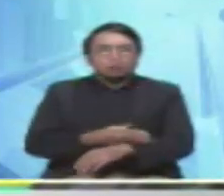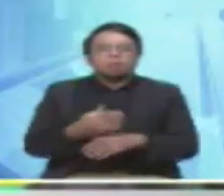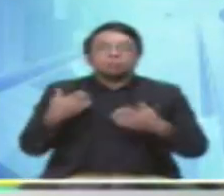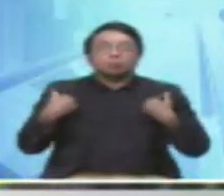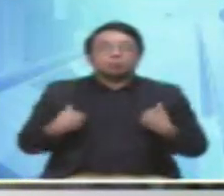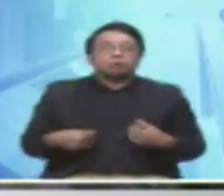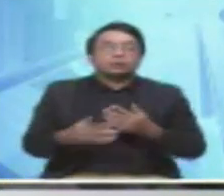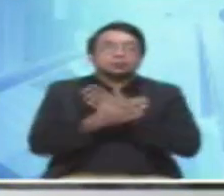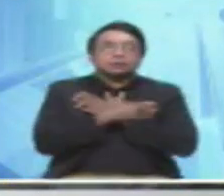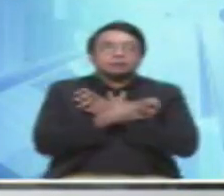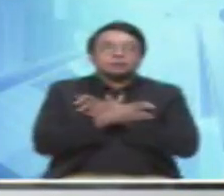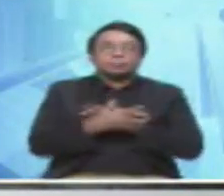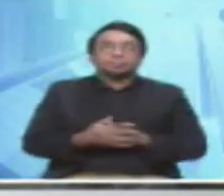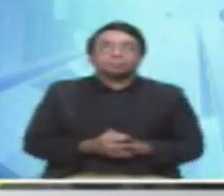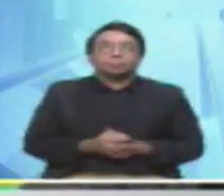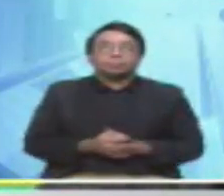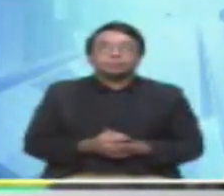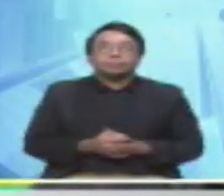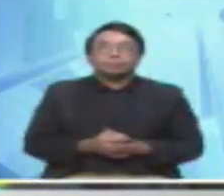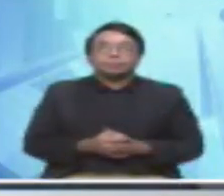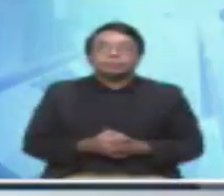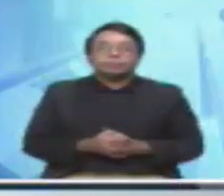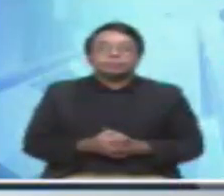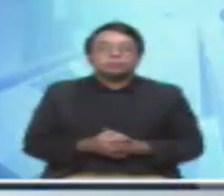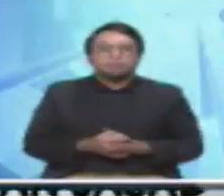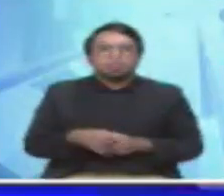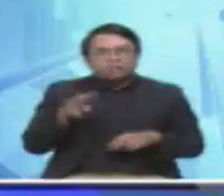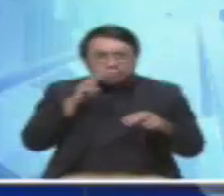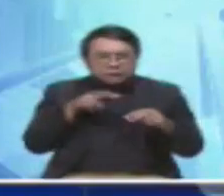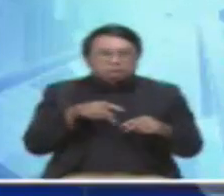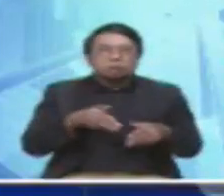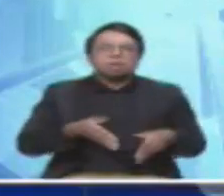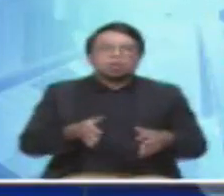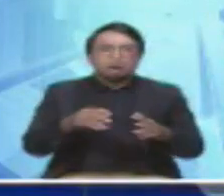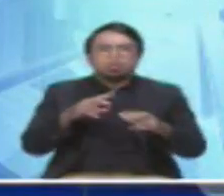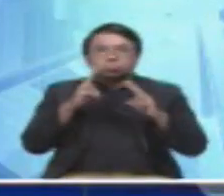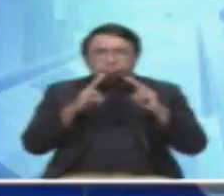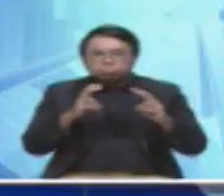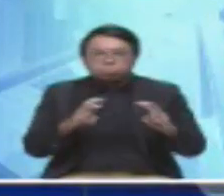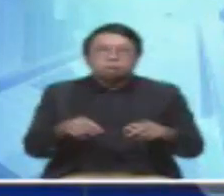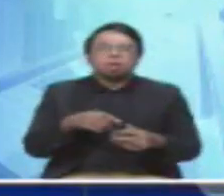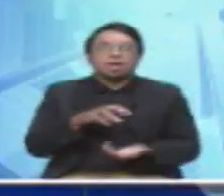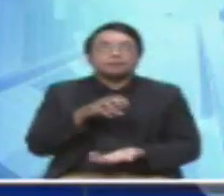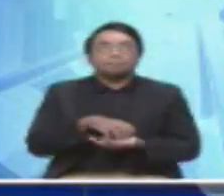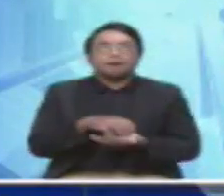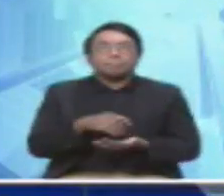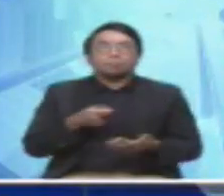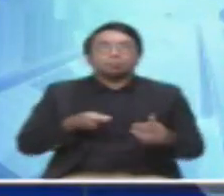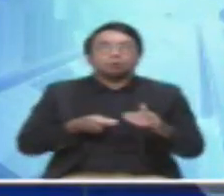ditemukannya organ tubuh itu. Penyisiran dilakukan di sepanjang jalan maupun di sekitar lokasi dengan